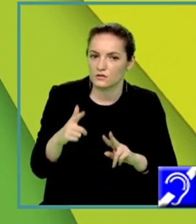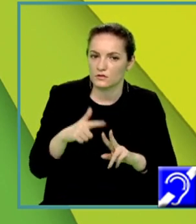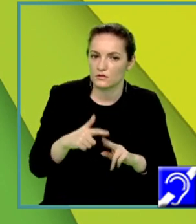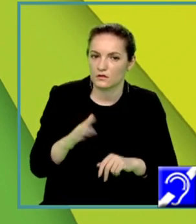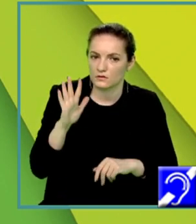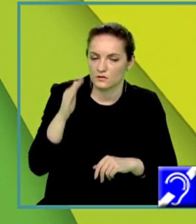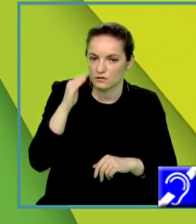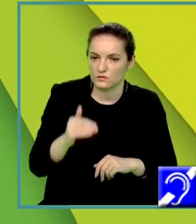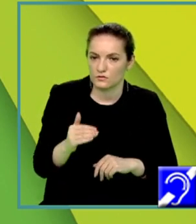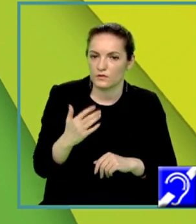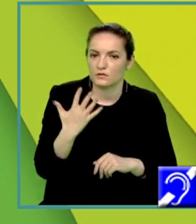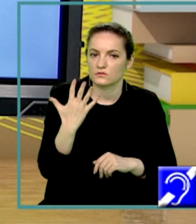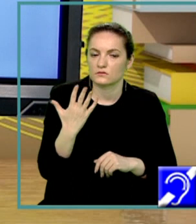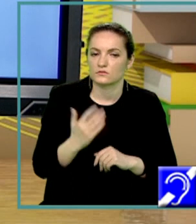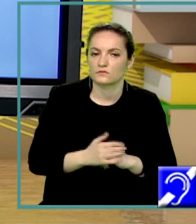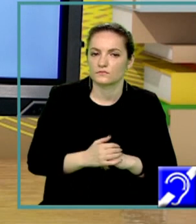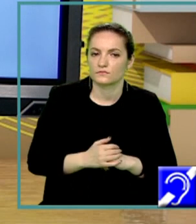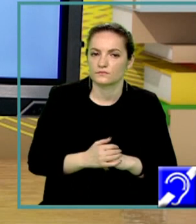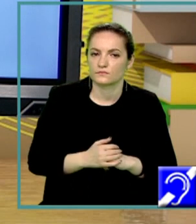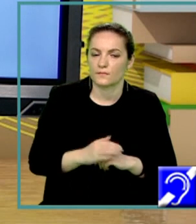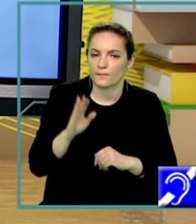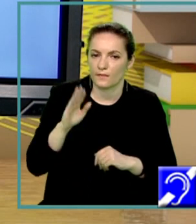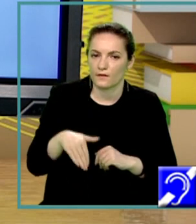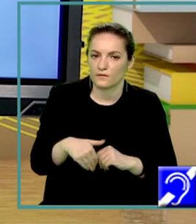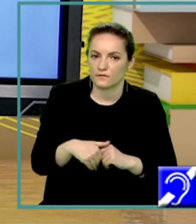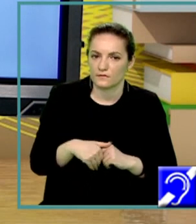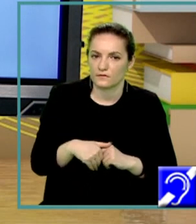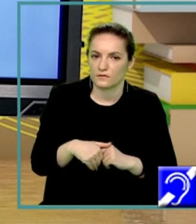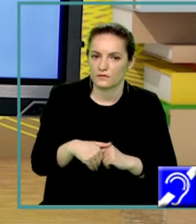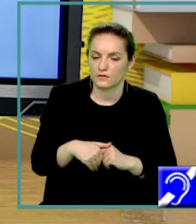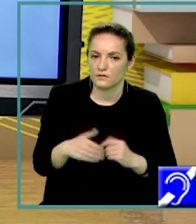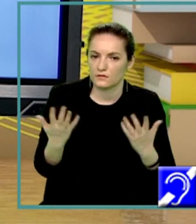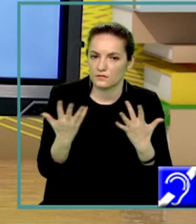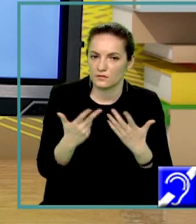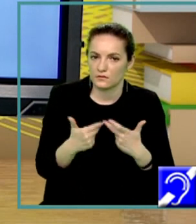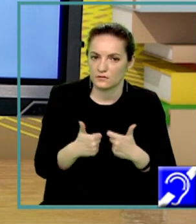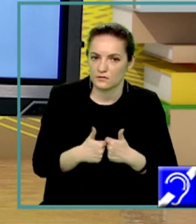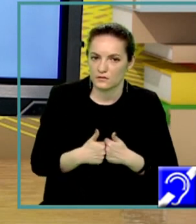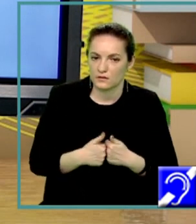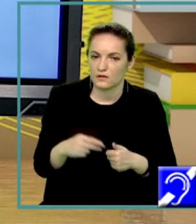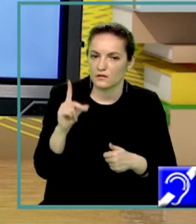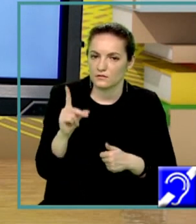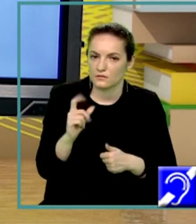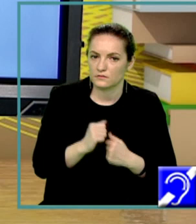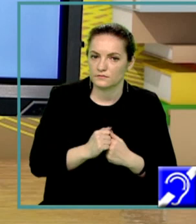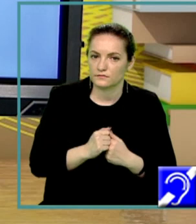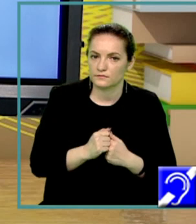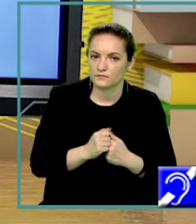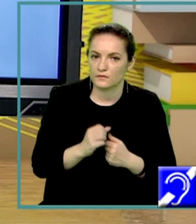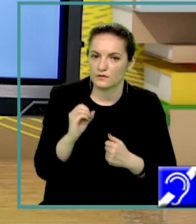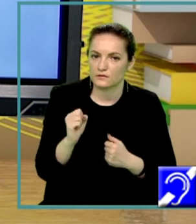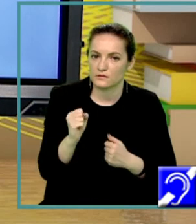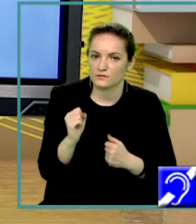5 supra 5. Vom avea, acum de calculat, la punctul D,